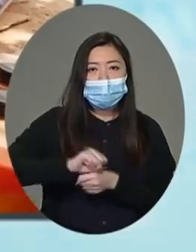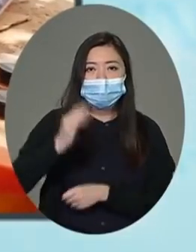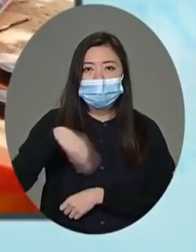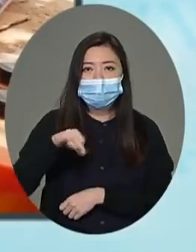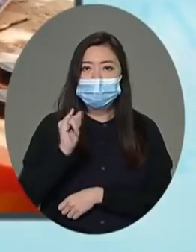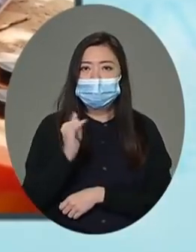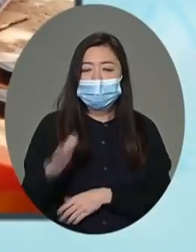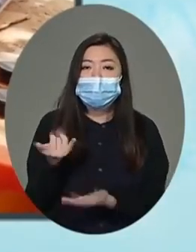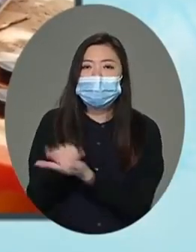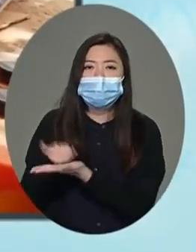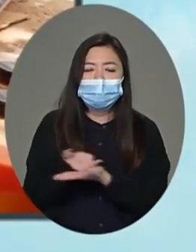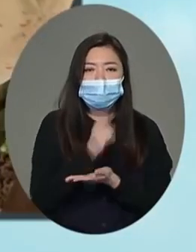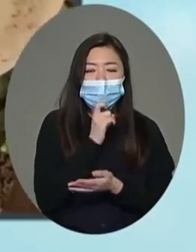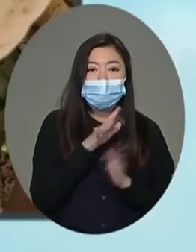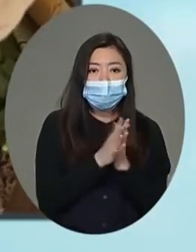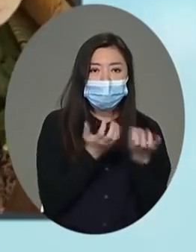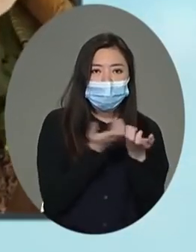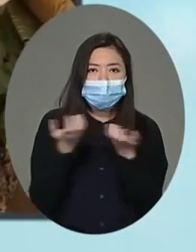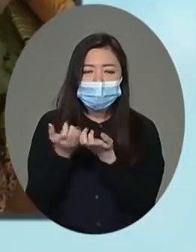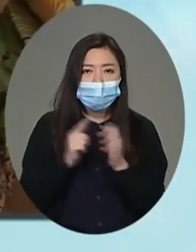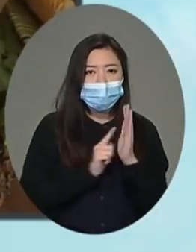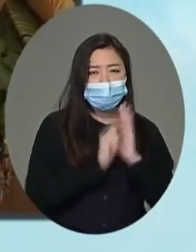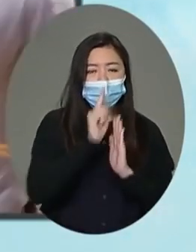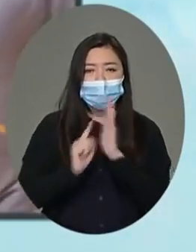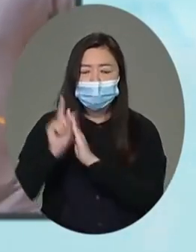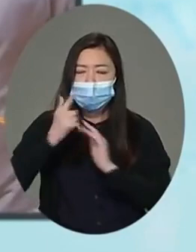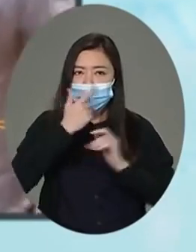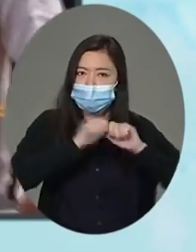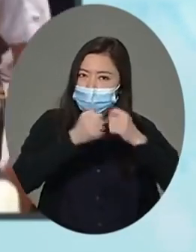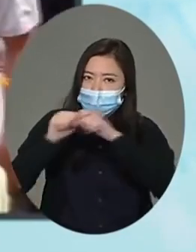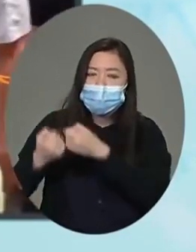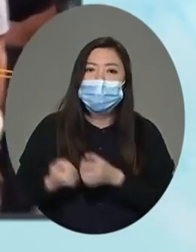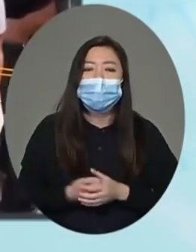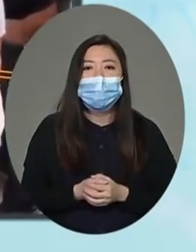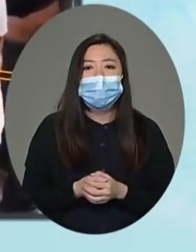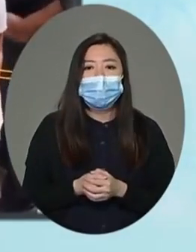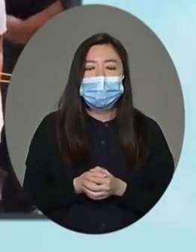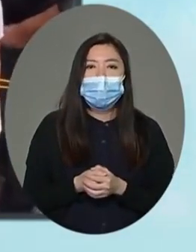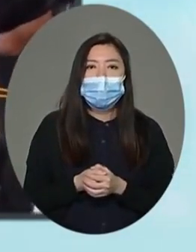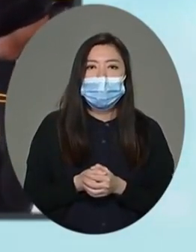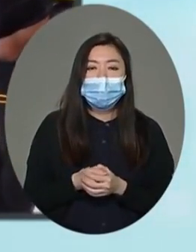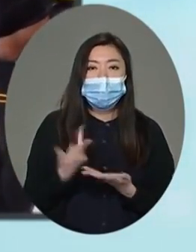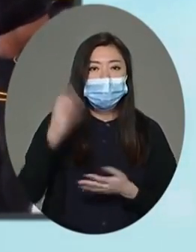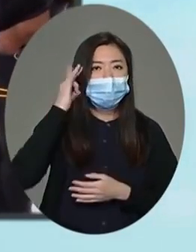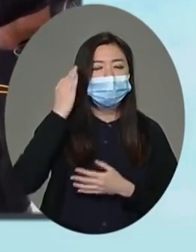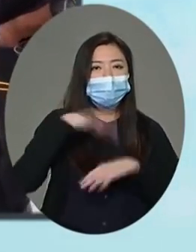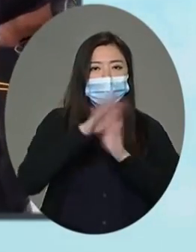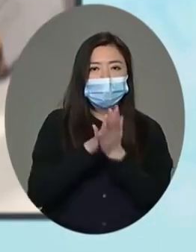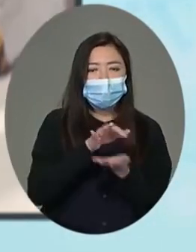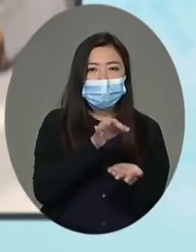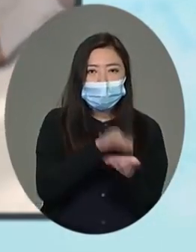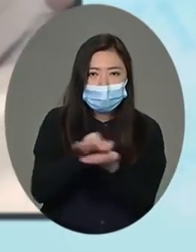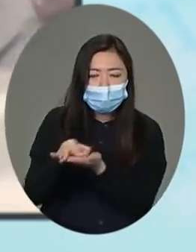3600多人死亡，两个数字都再创新高。 三日内全国多